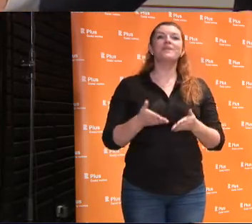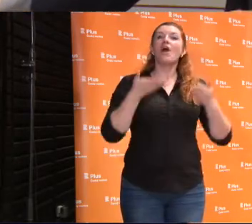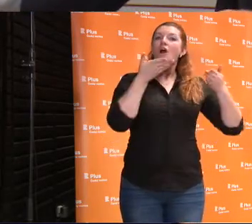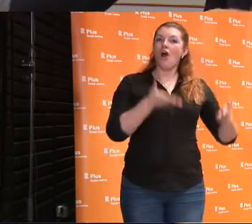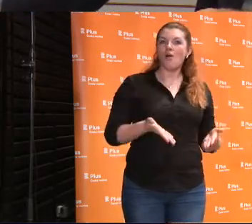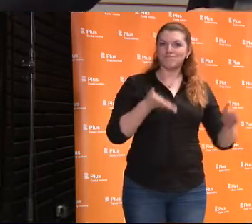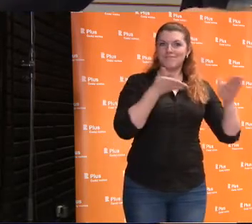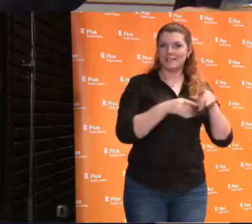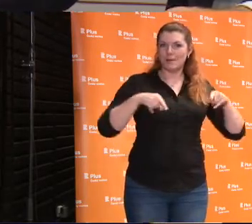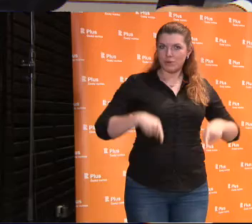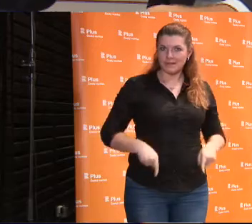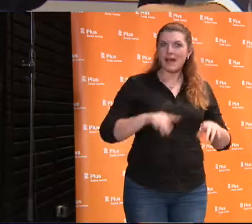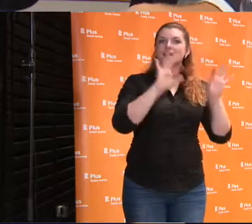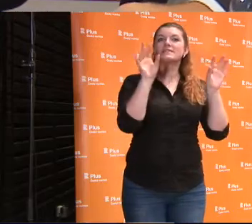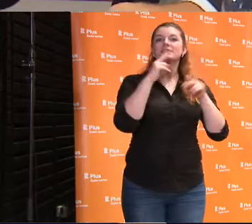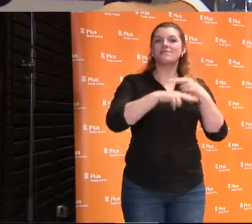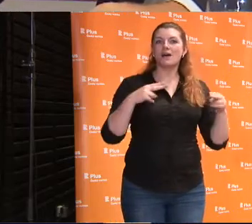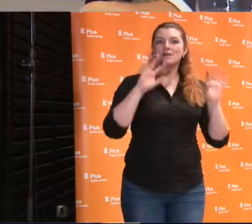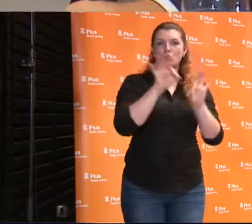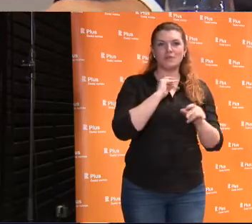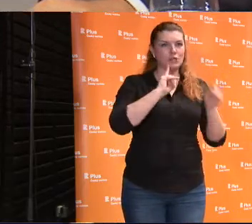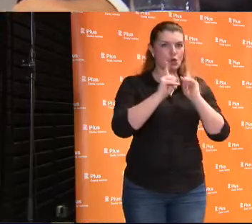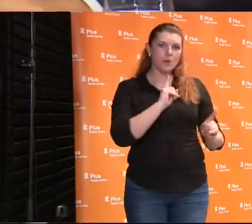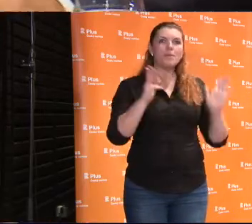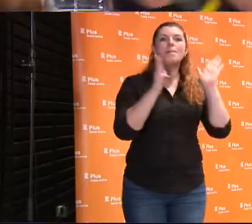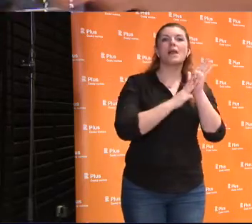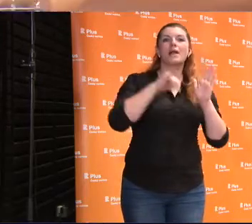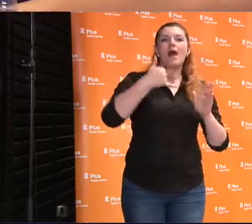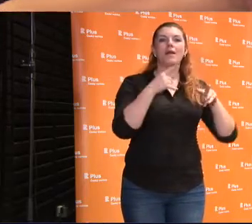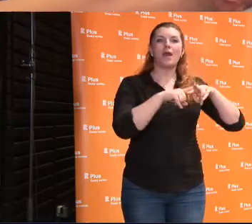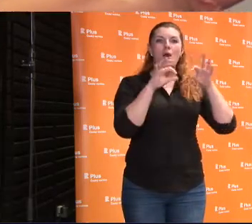Viceprezidentka Svazu průmyslu a dopravy Milena Jaburková. Dobrý večer. Dobrý večer.